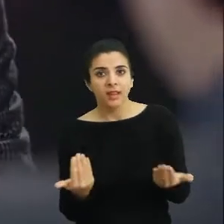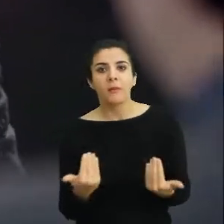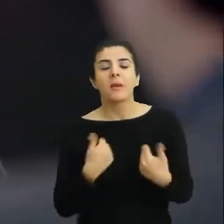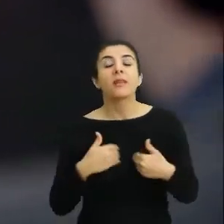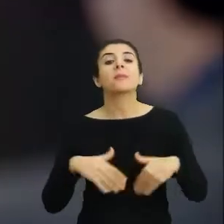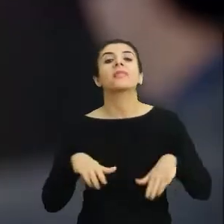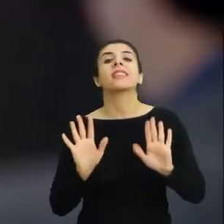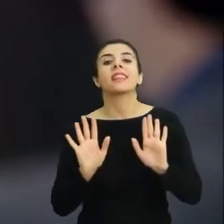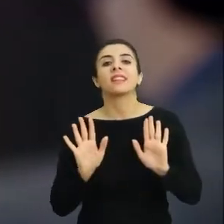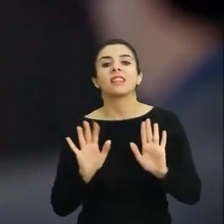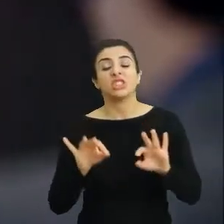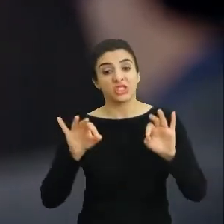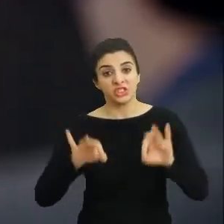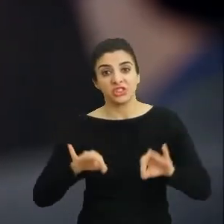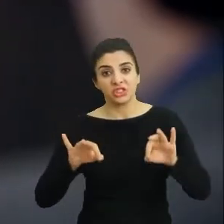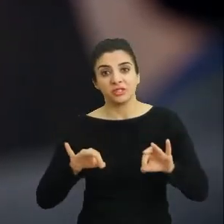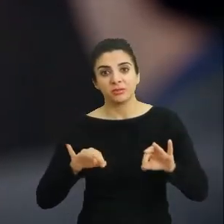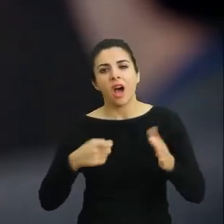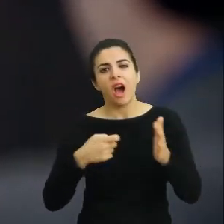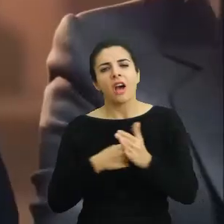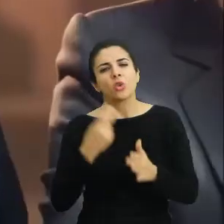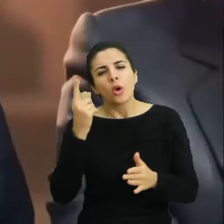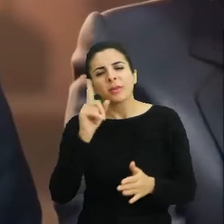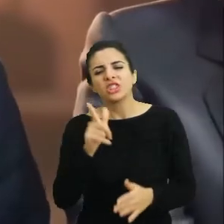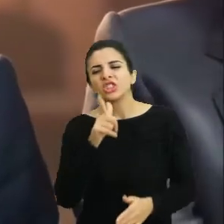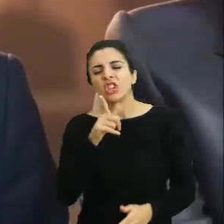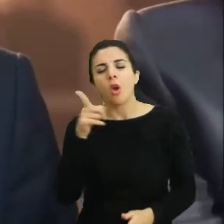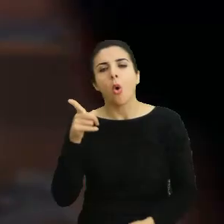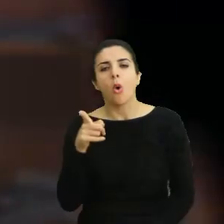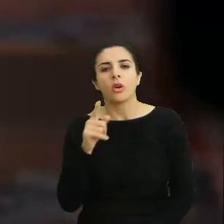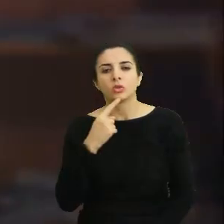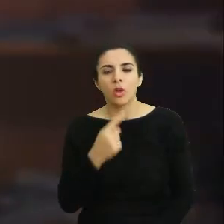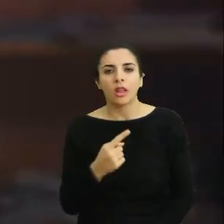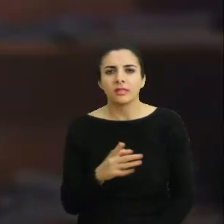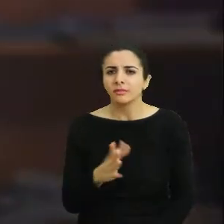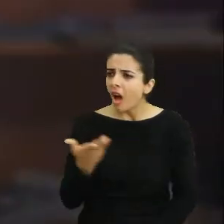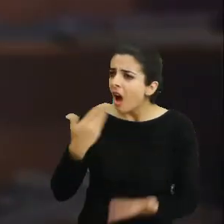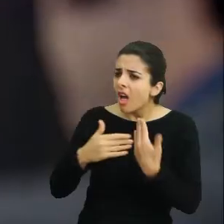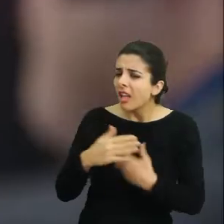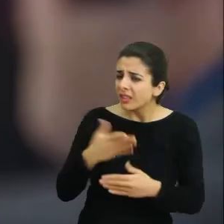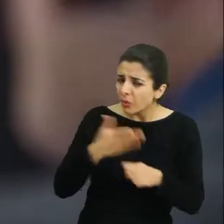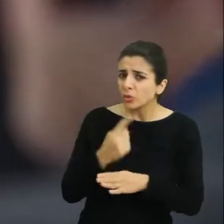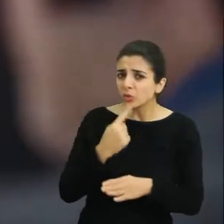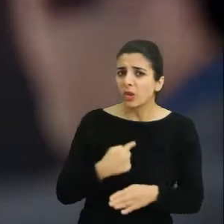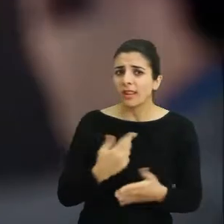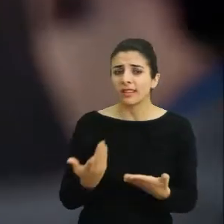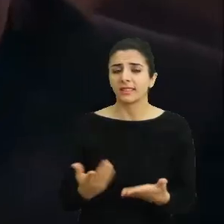Benim değil. Şimdi adını unuttuğum şair. Yahu beyler anlatsanıza şunu adam akıllı.